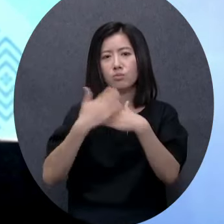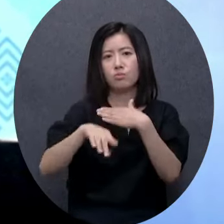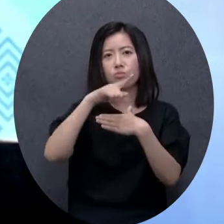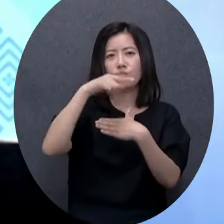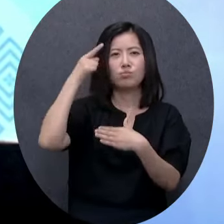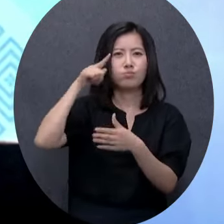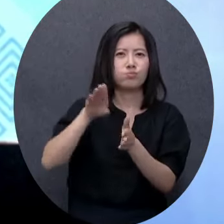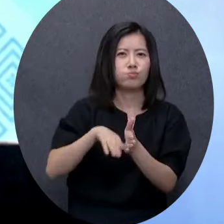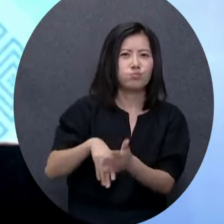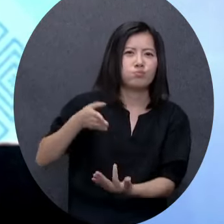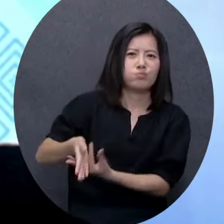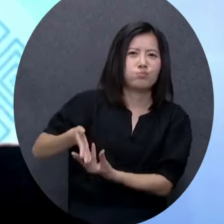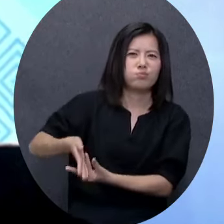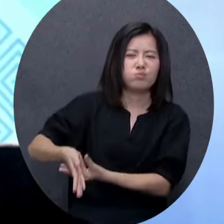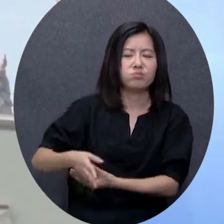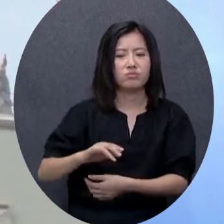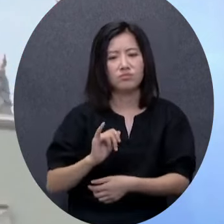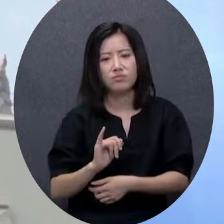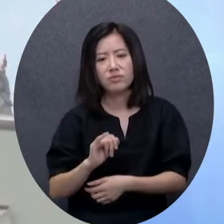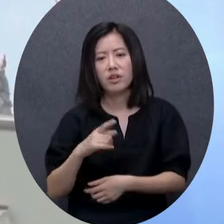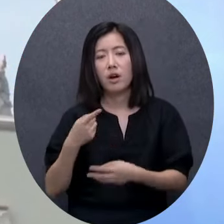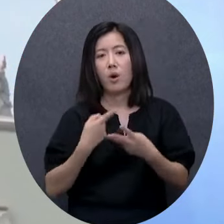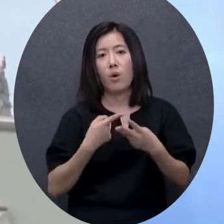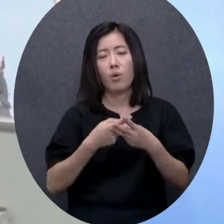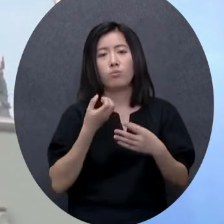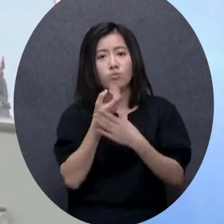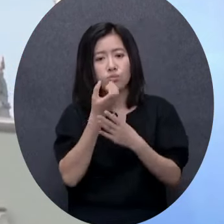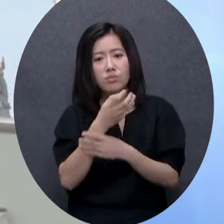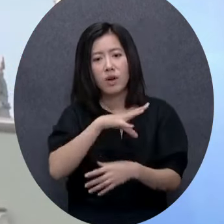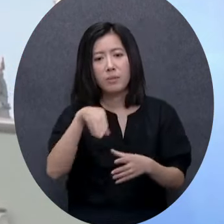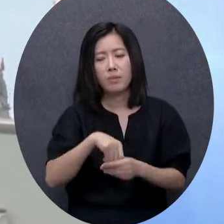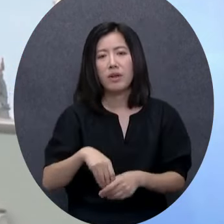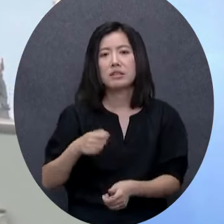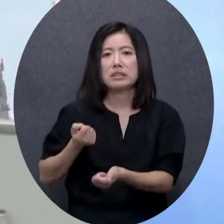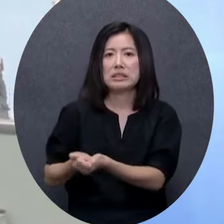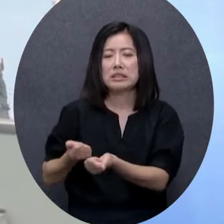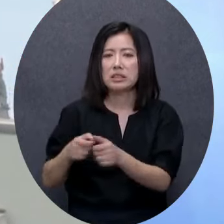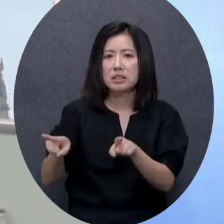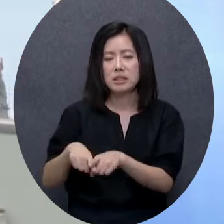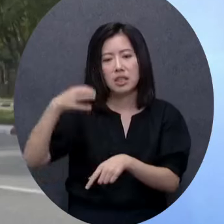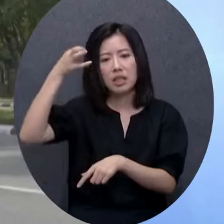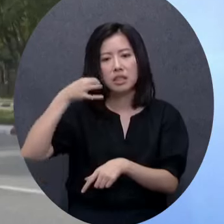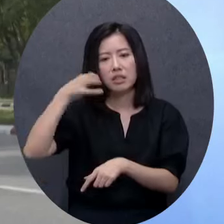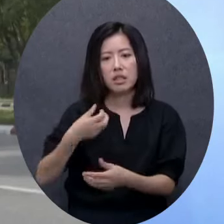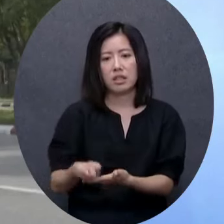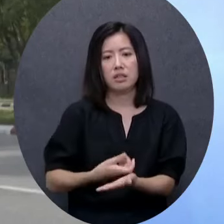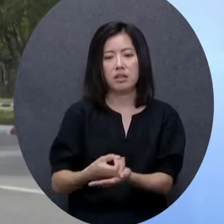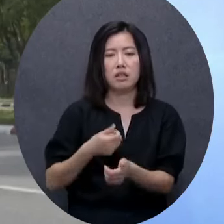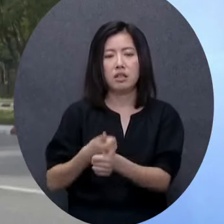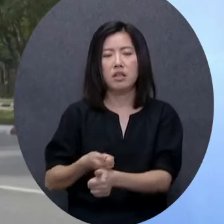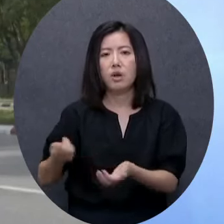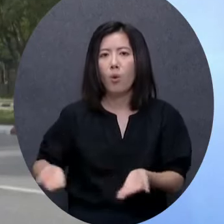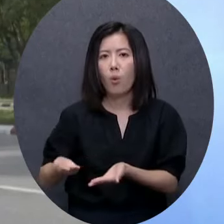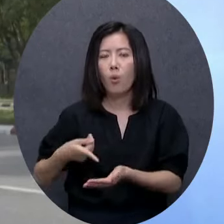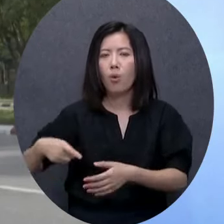勢力肆意滲透干預。王毅提出的建議包括共同支持緬甸依法有序推進國